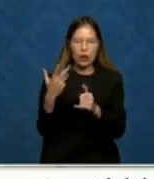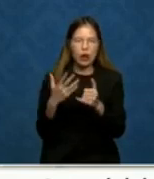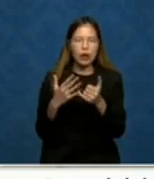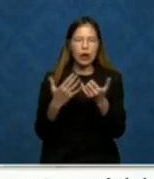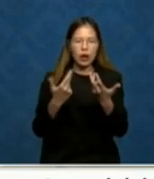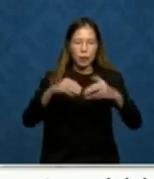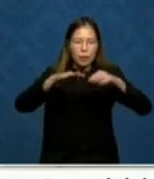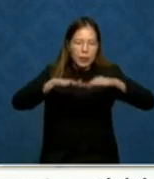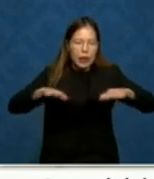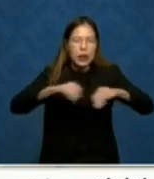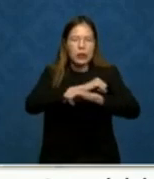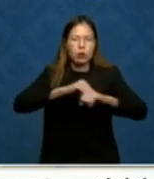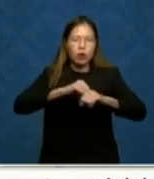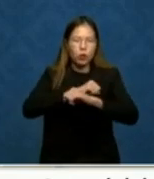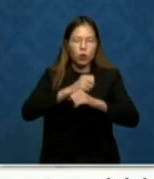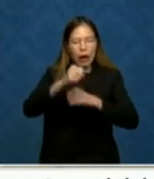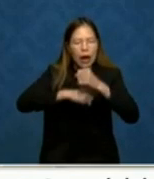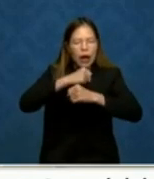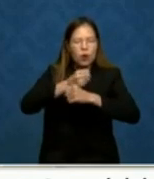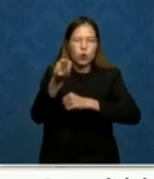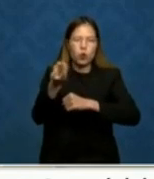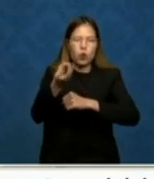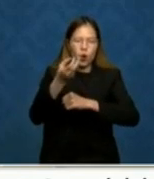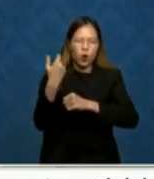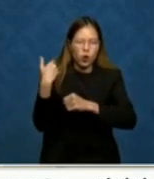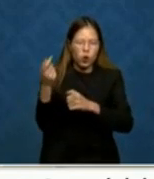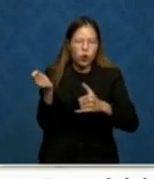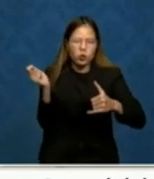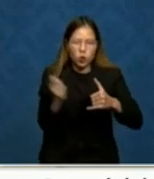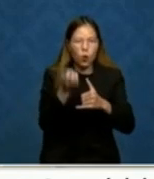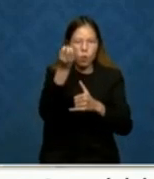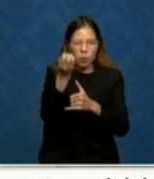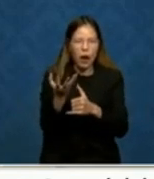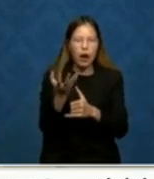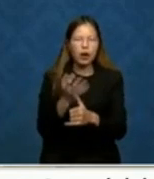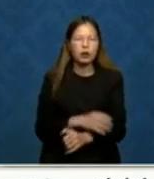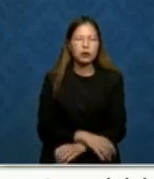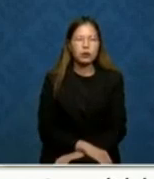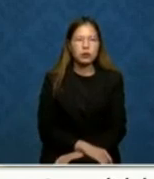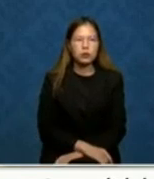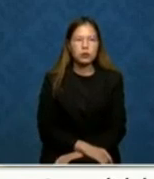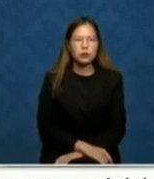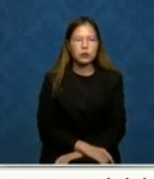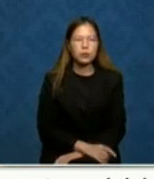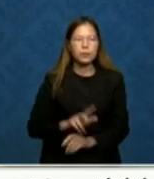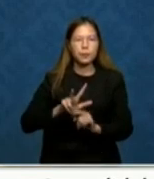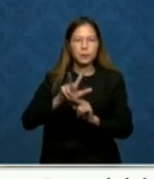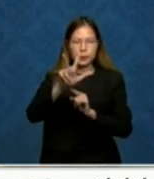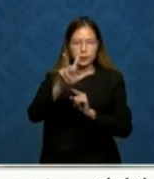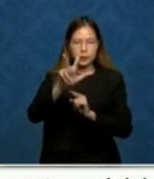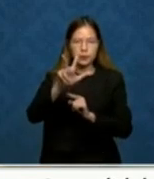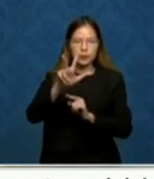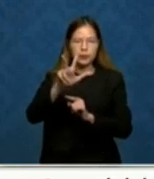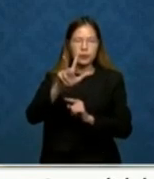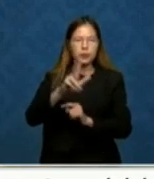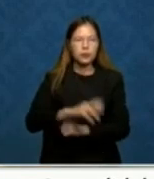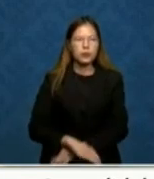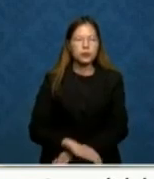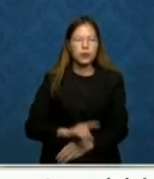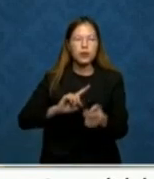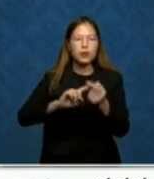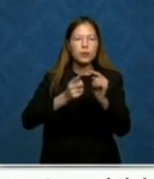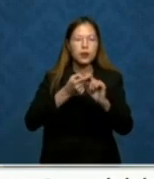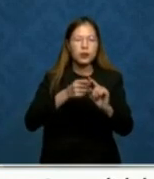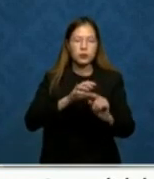ให้สูงขึ้นอันนี้ผมขอฝากท่านกรรมาธิการด้วยนะครับประเด็นที่3ครับเพื่อนสมาชิกได้พูดถึง